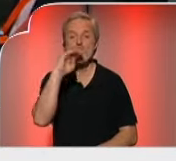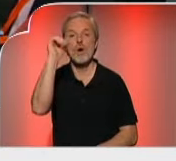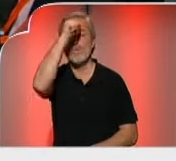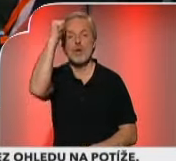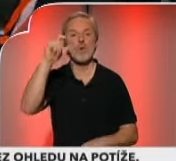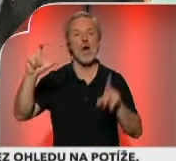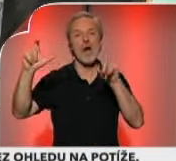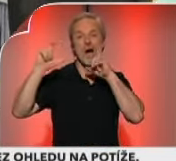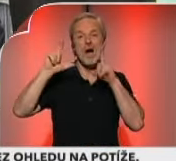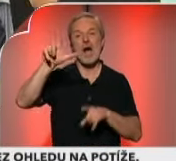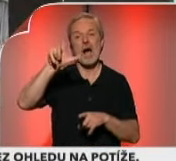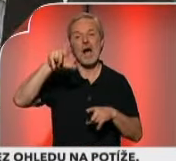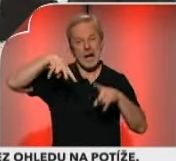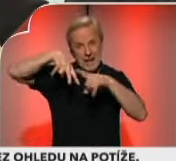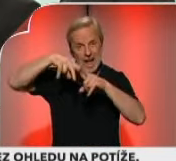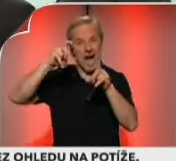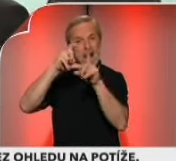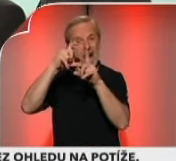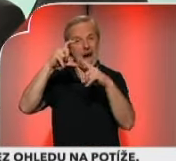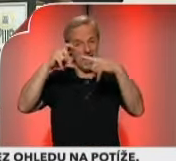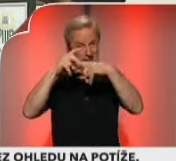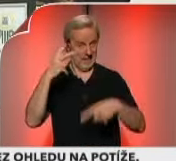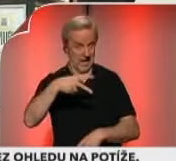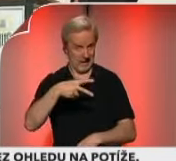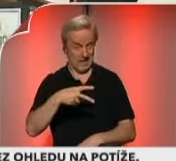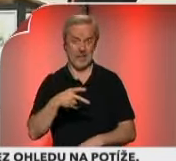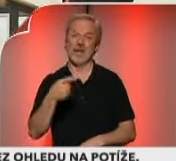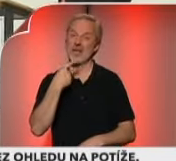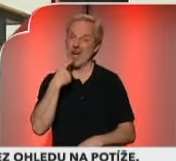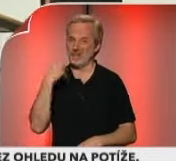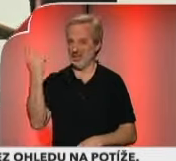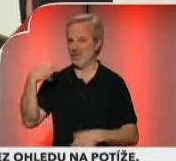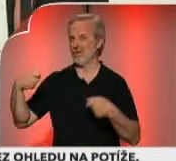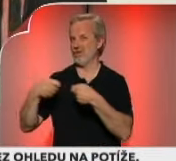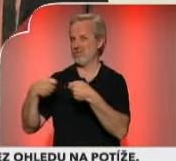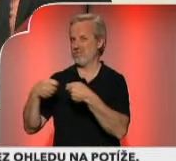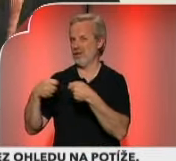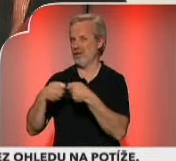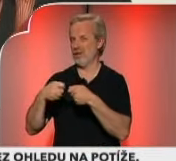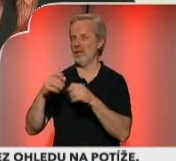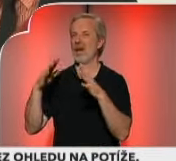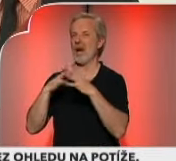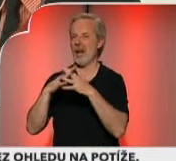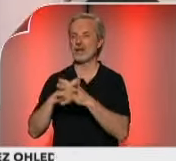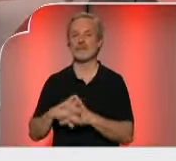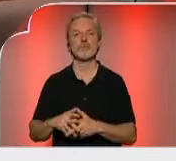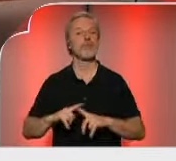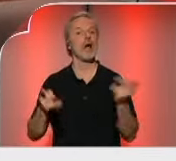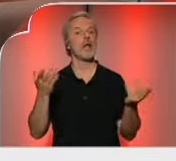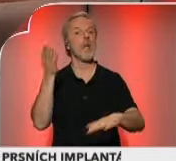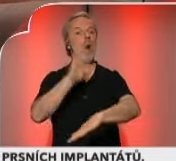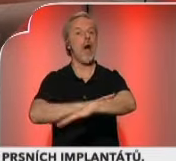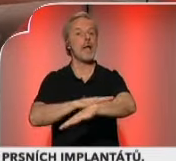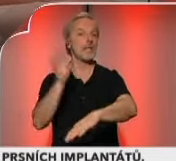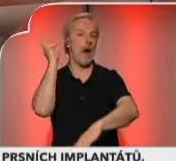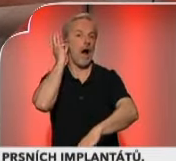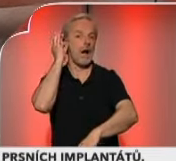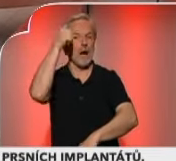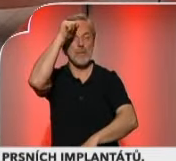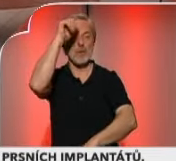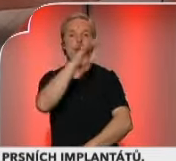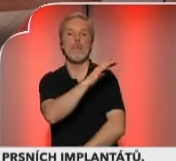člověk který patří mezi ty které jsem nazval pravou rukou Davida rá A co nová hejtmanka Zuzana moravčíková ta zase říká